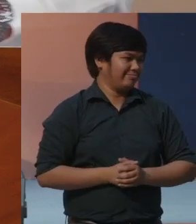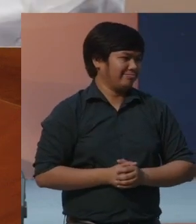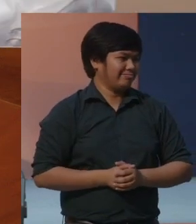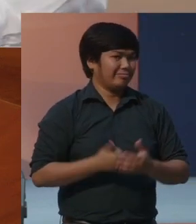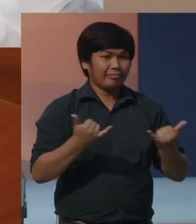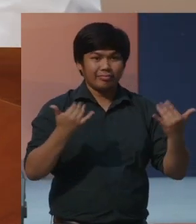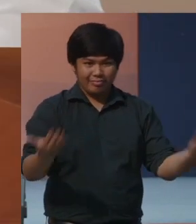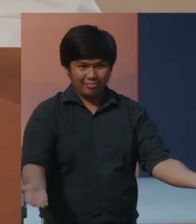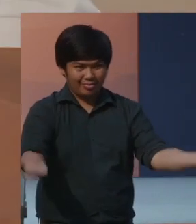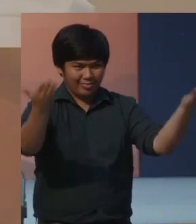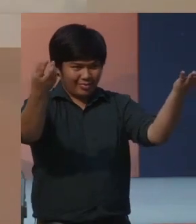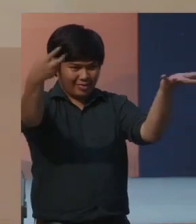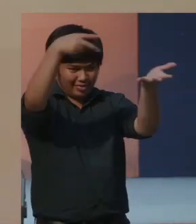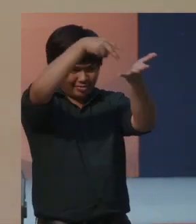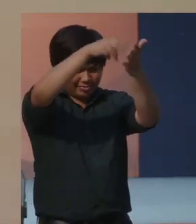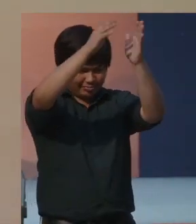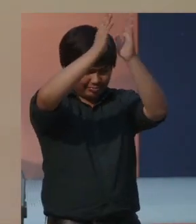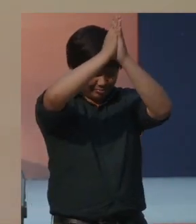tayo manalangin.